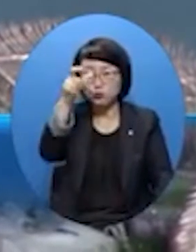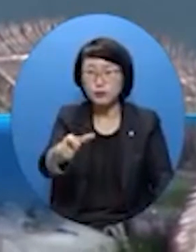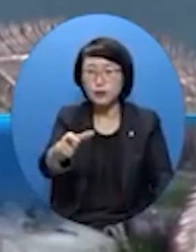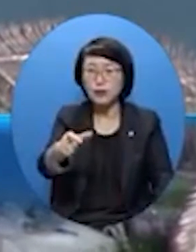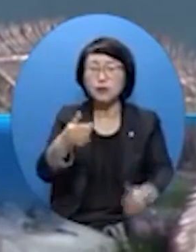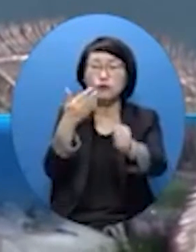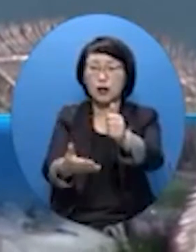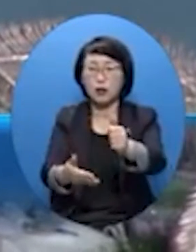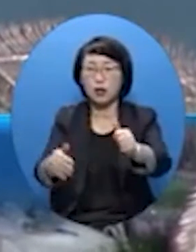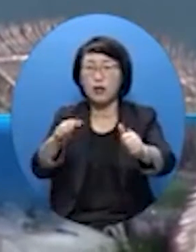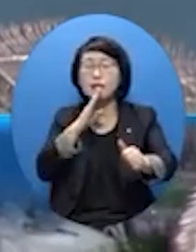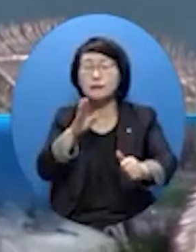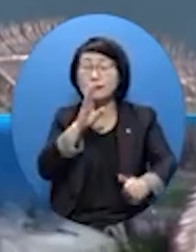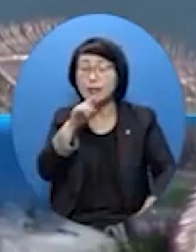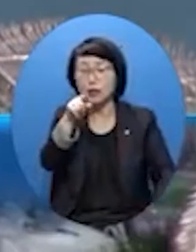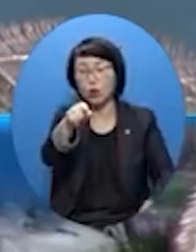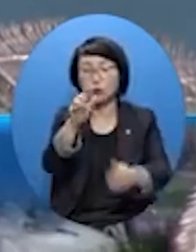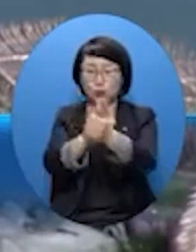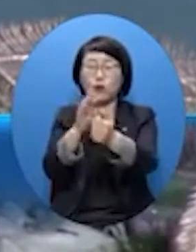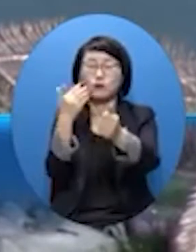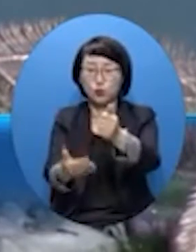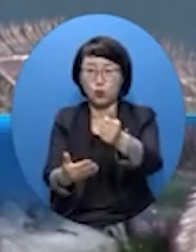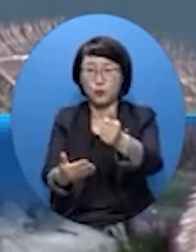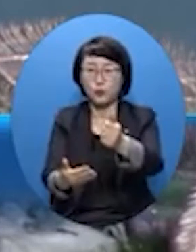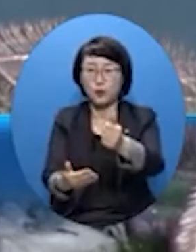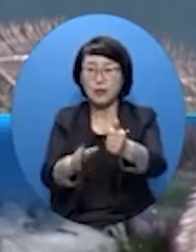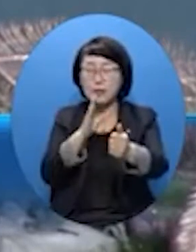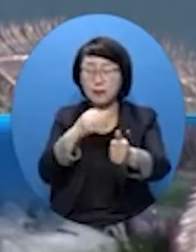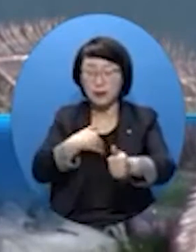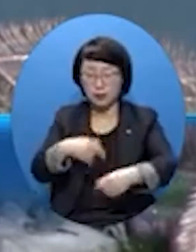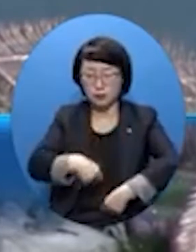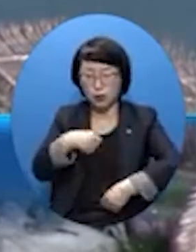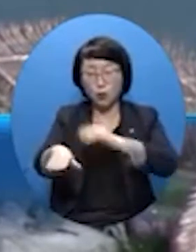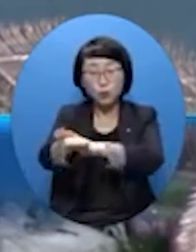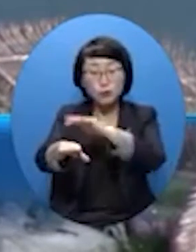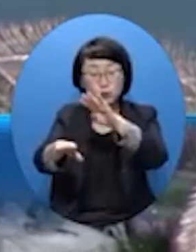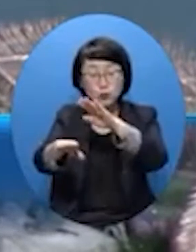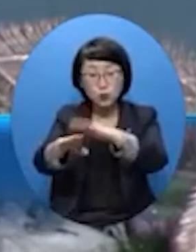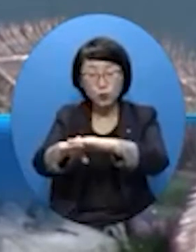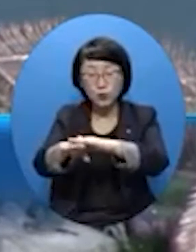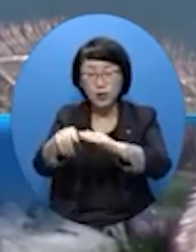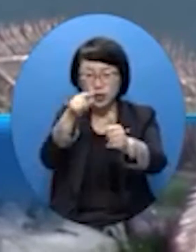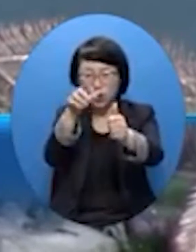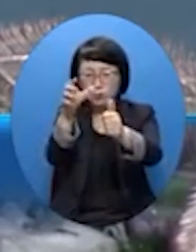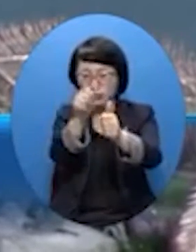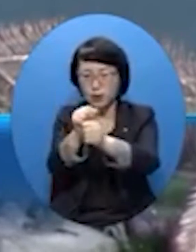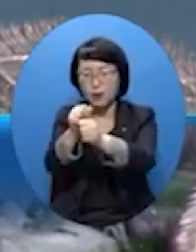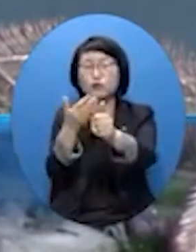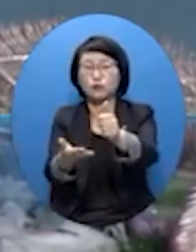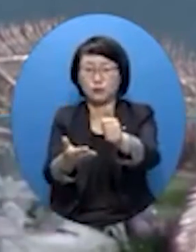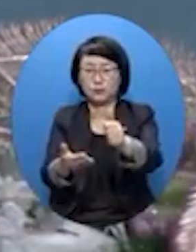너를 굳세게 하리라. 참으로 너를 도와주리라. 참으로 나의 의를 오른손으로 너를 붙들리라.